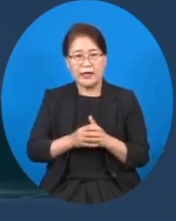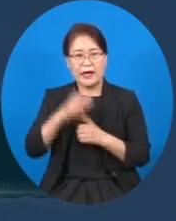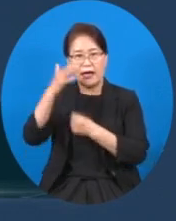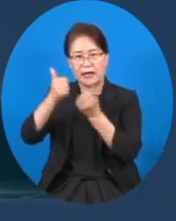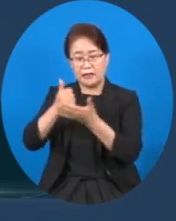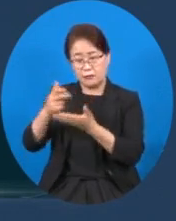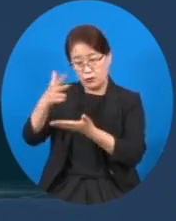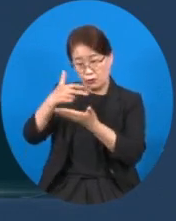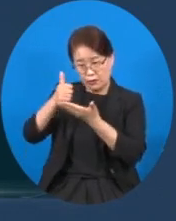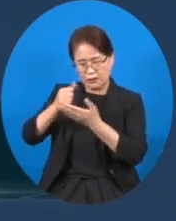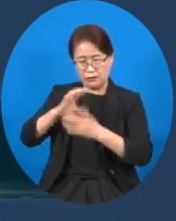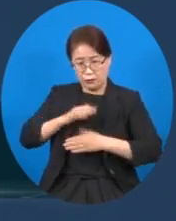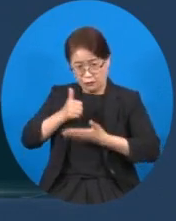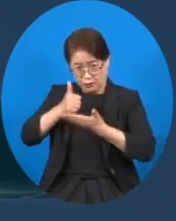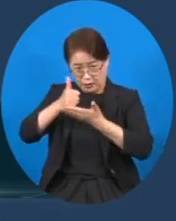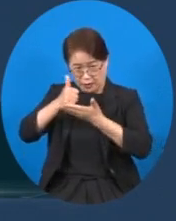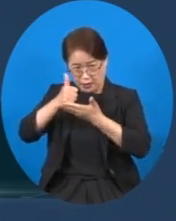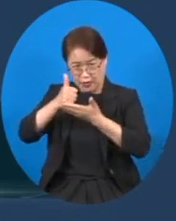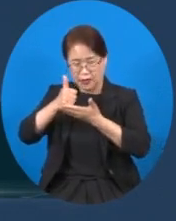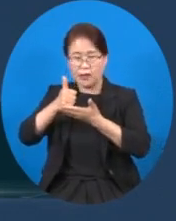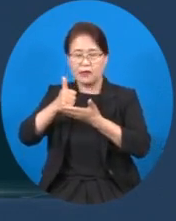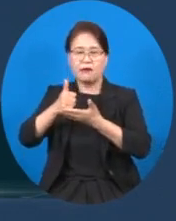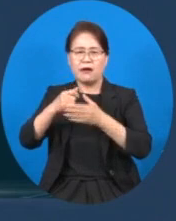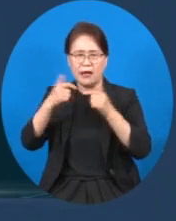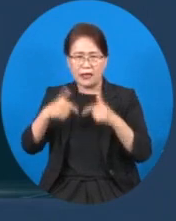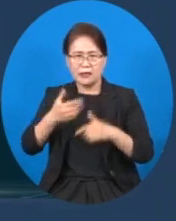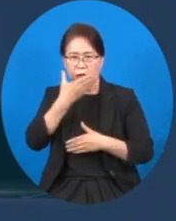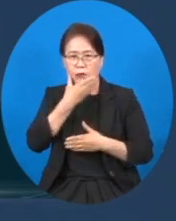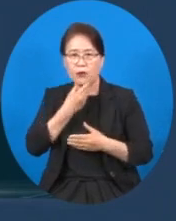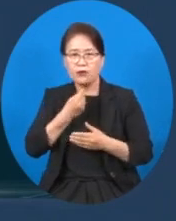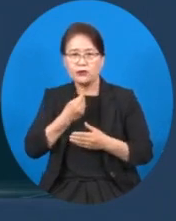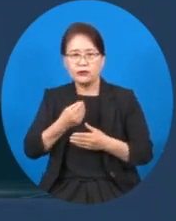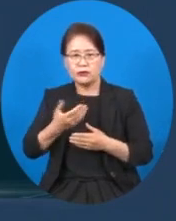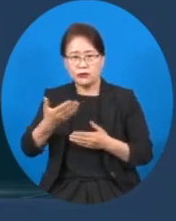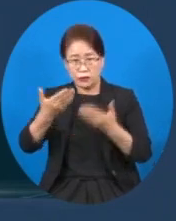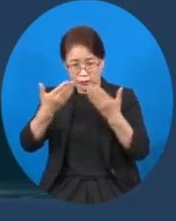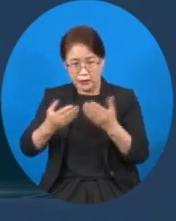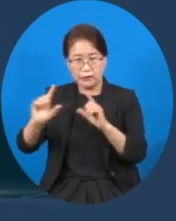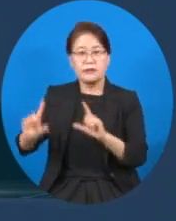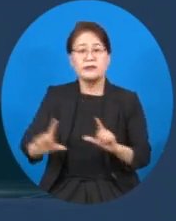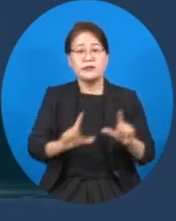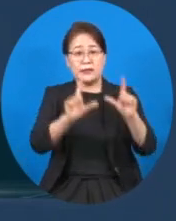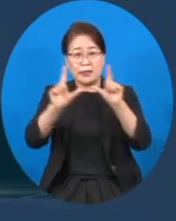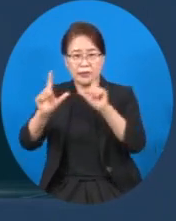하나님 여호와를 경외하여 항상 복을 누리게 하게 하심이.